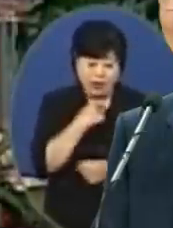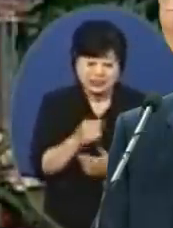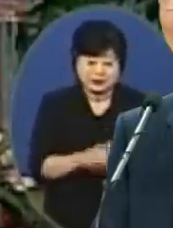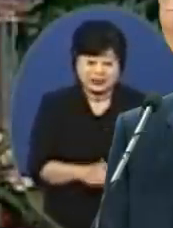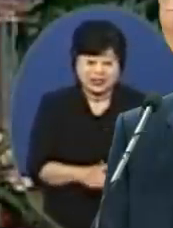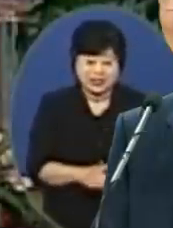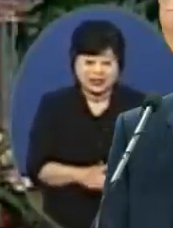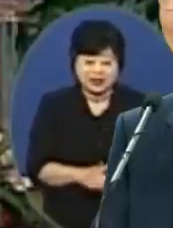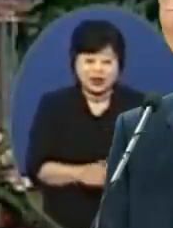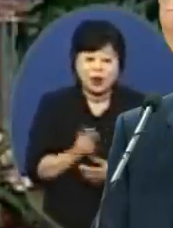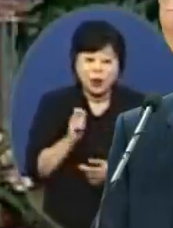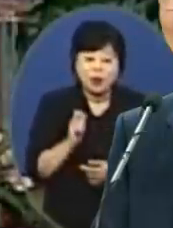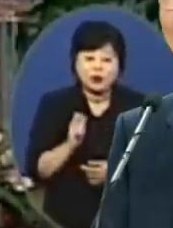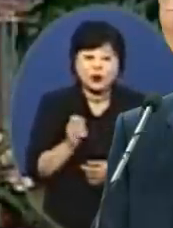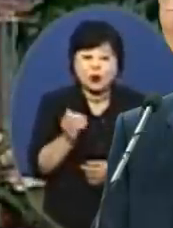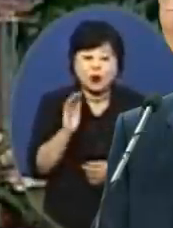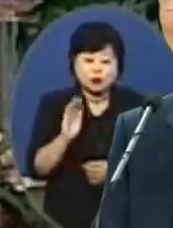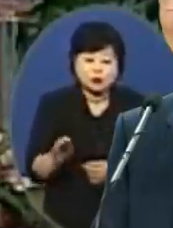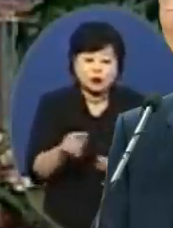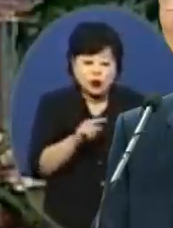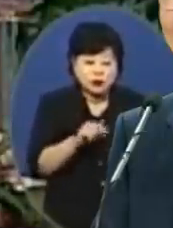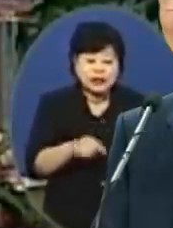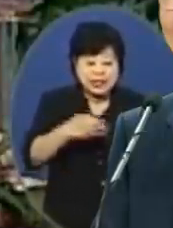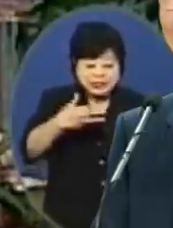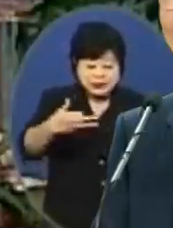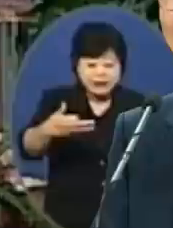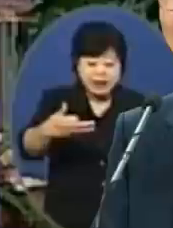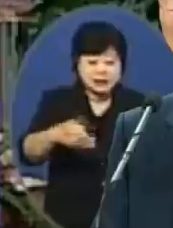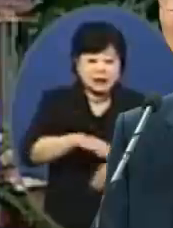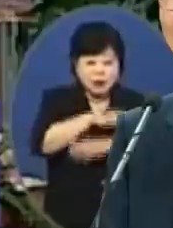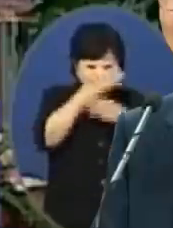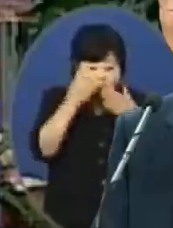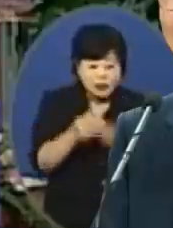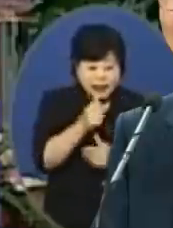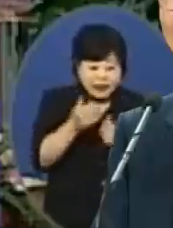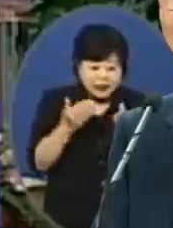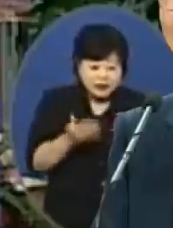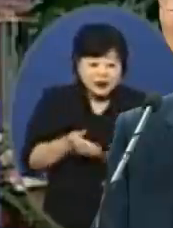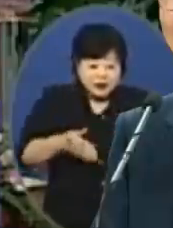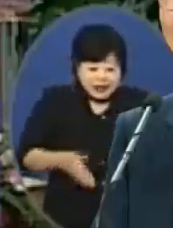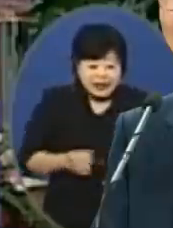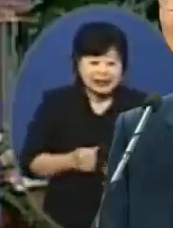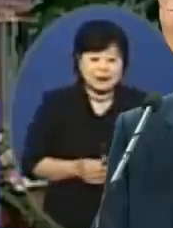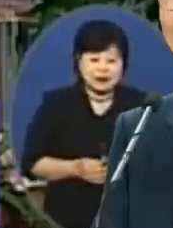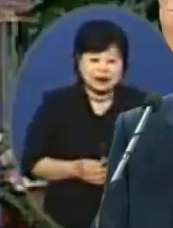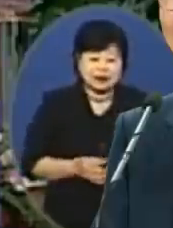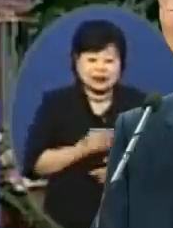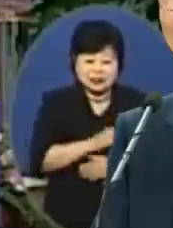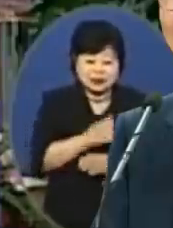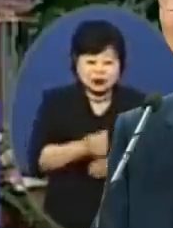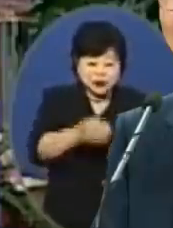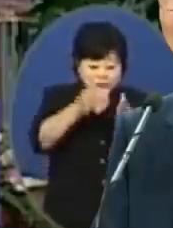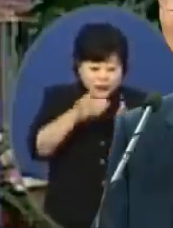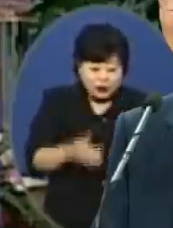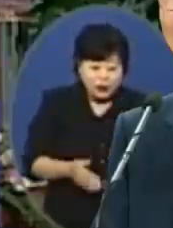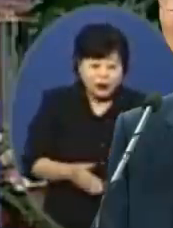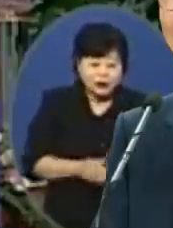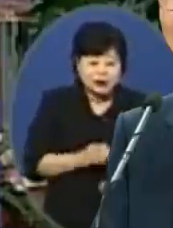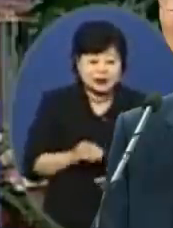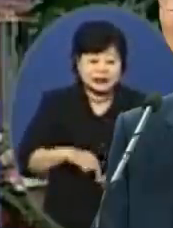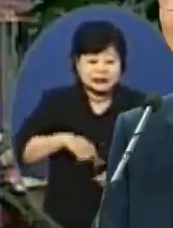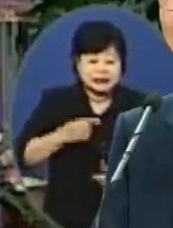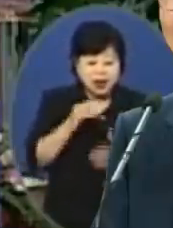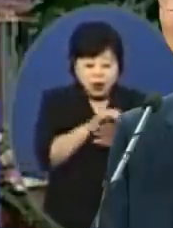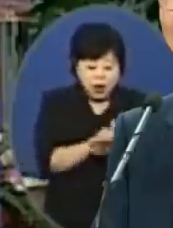것입니다. 고린도 후서 5장 18절로 19절에 모든 것이 하나님께로서 났으며 그가 그리스도로 말미암아 우리를